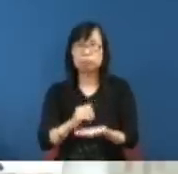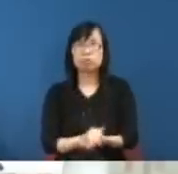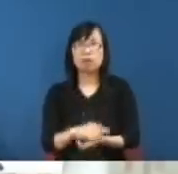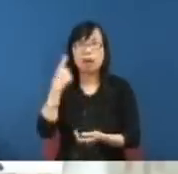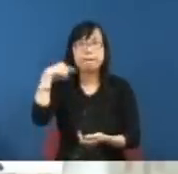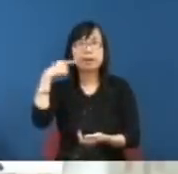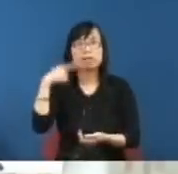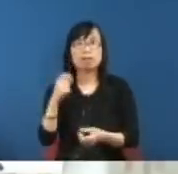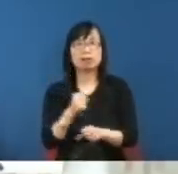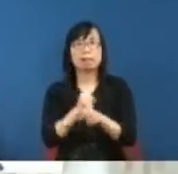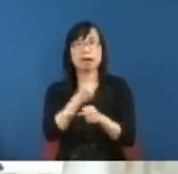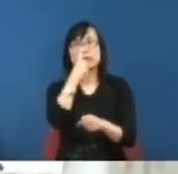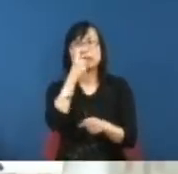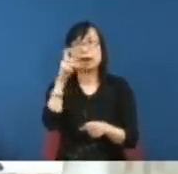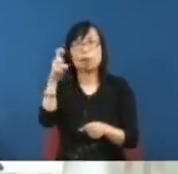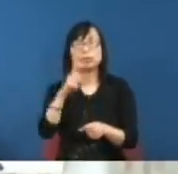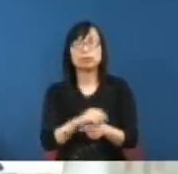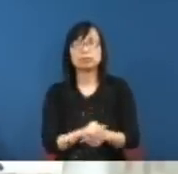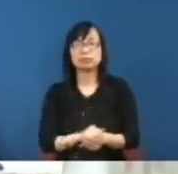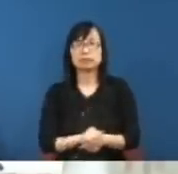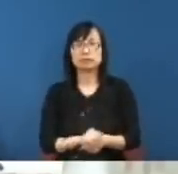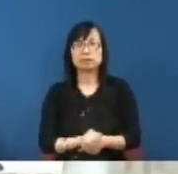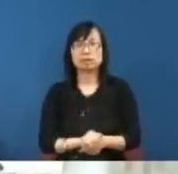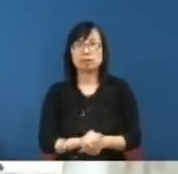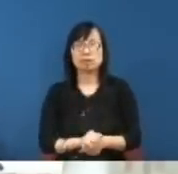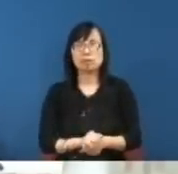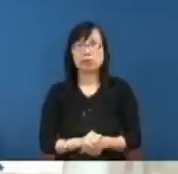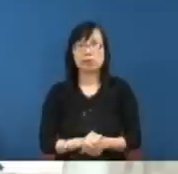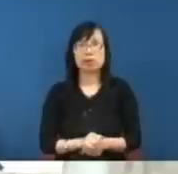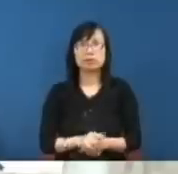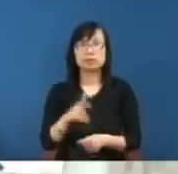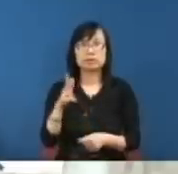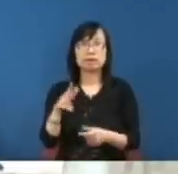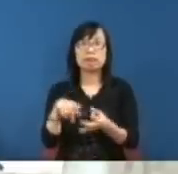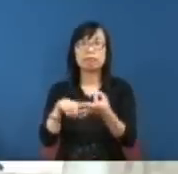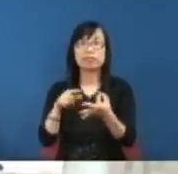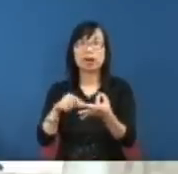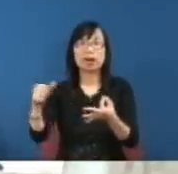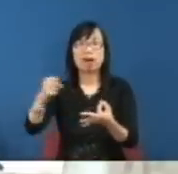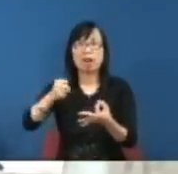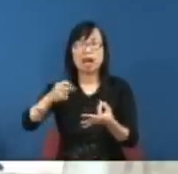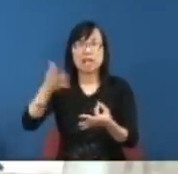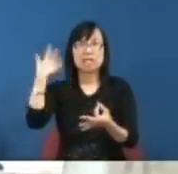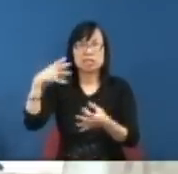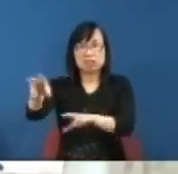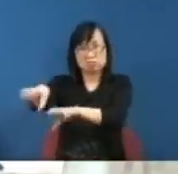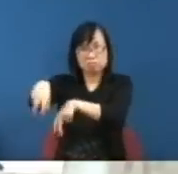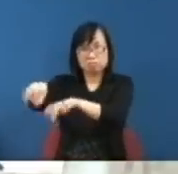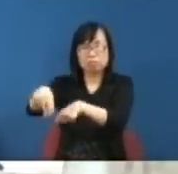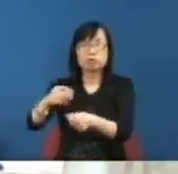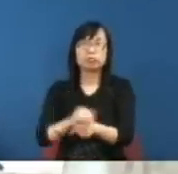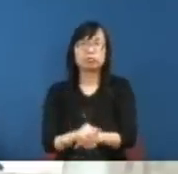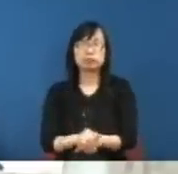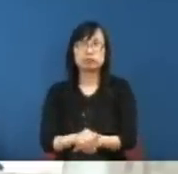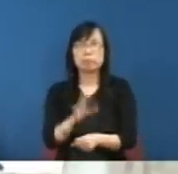美國馬英九啊，或者係所以咁講咧，就係阿卡特咁係人哋話佢係農夫總統，其實唔係嘅，